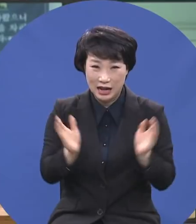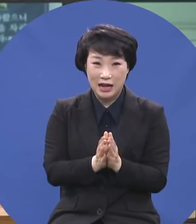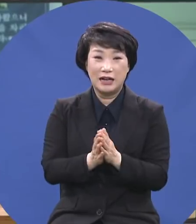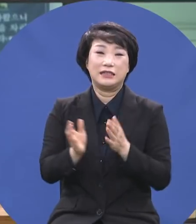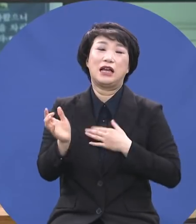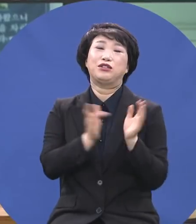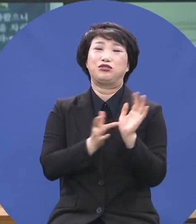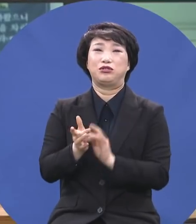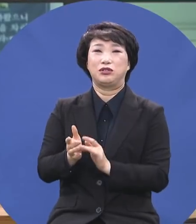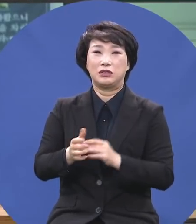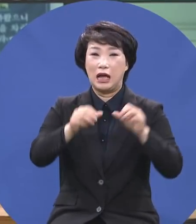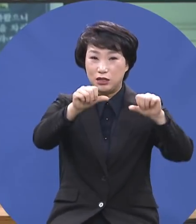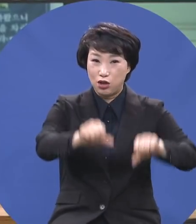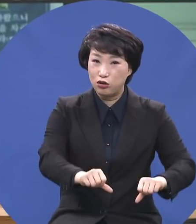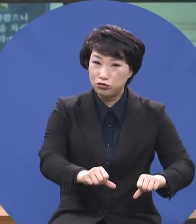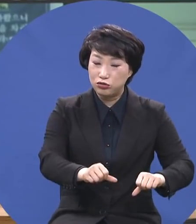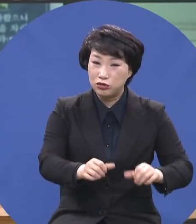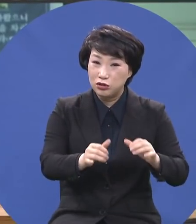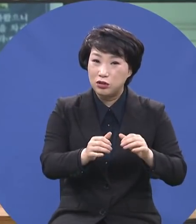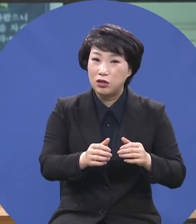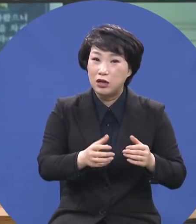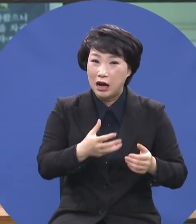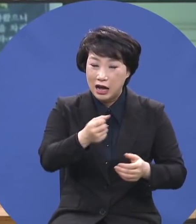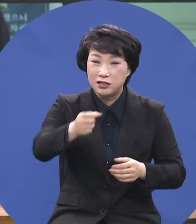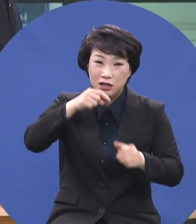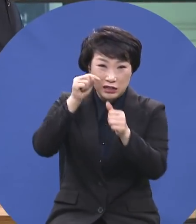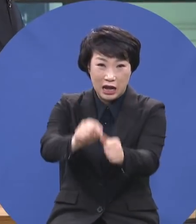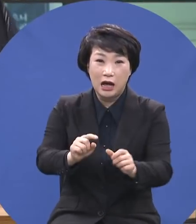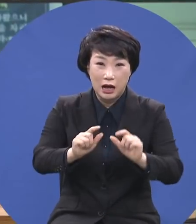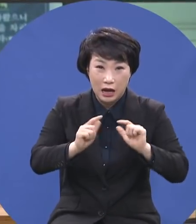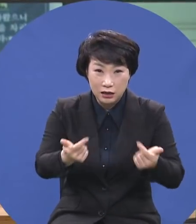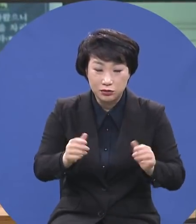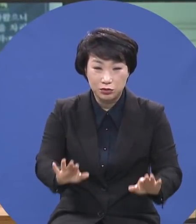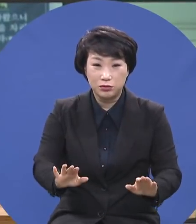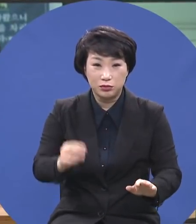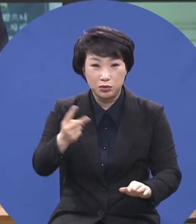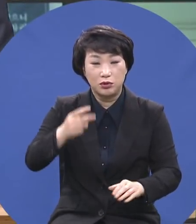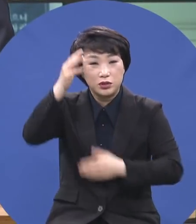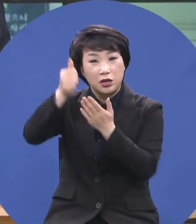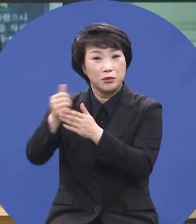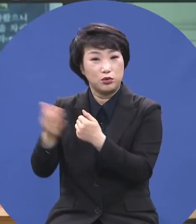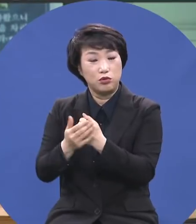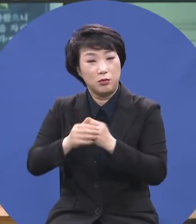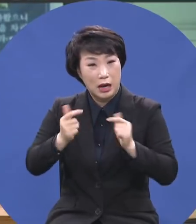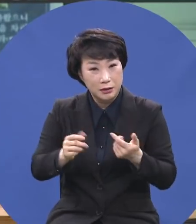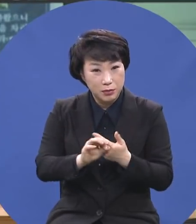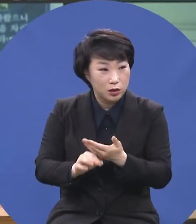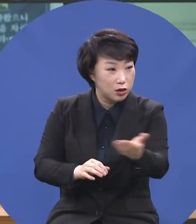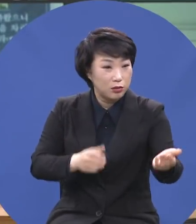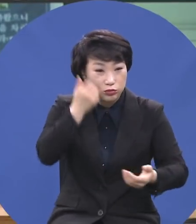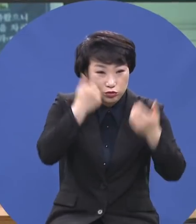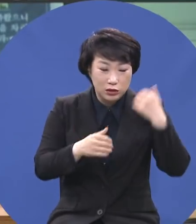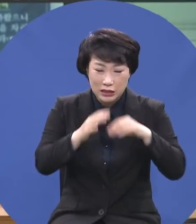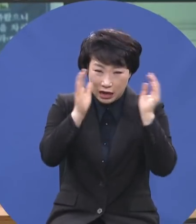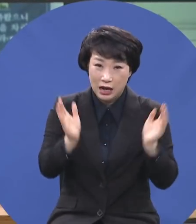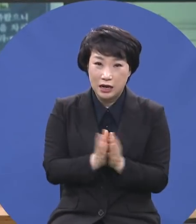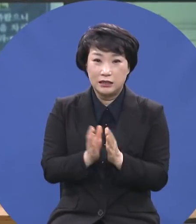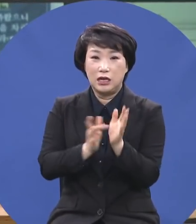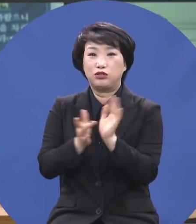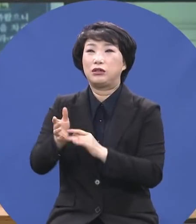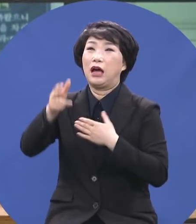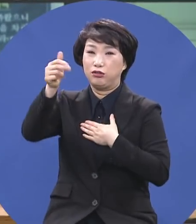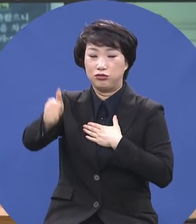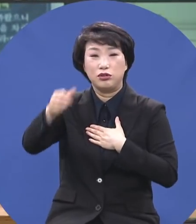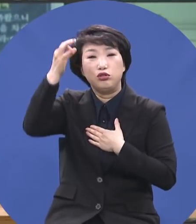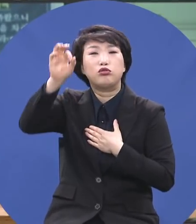예수를 저주할 자라 하지 아니하고, 또 성령으로 아니하고는 누구든지 예수를 주라